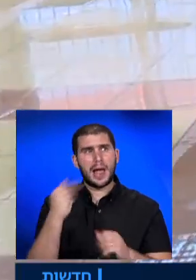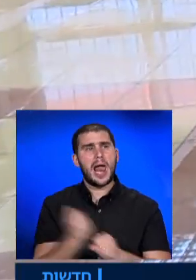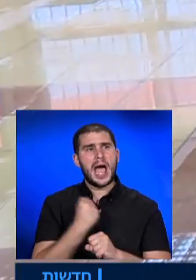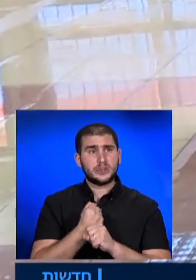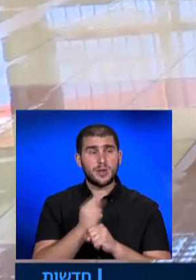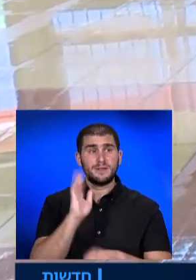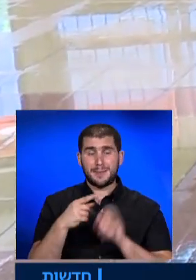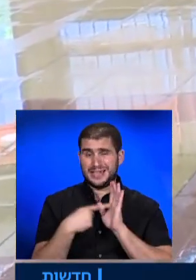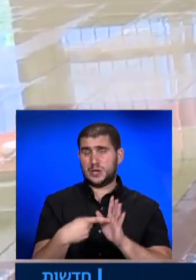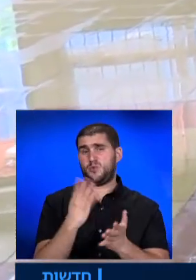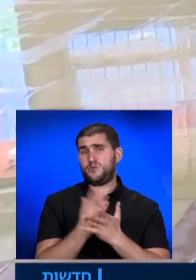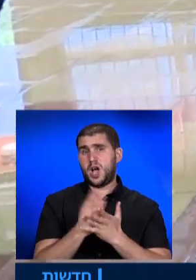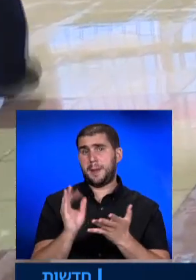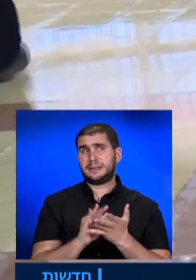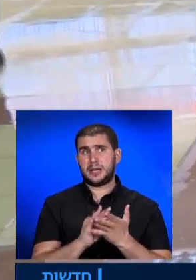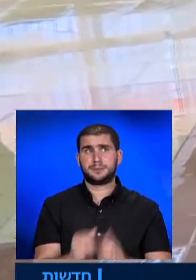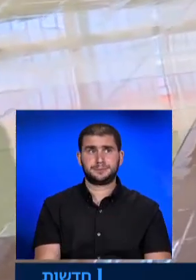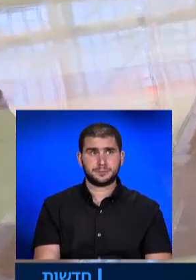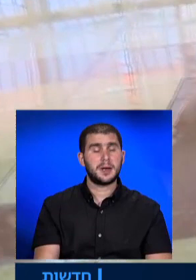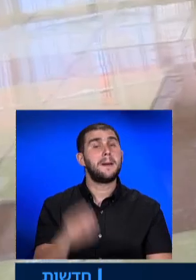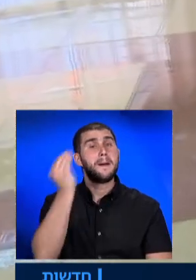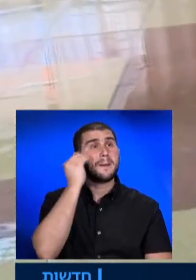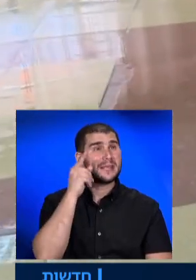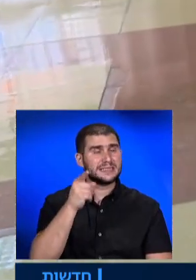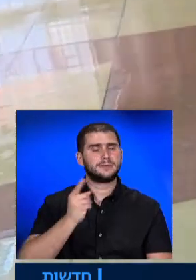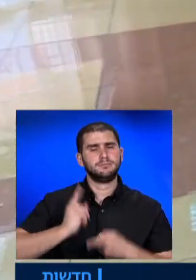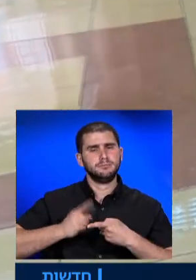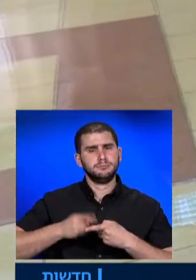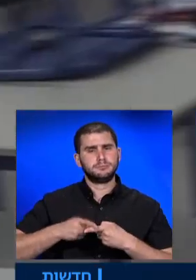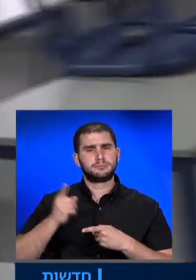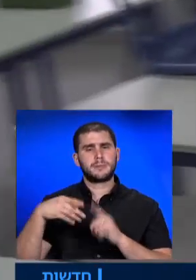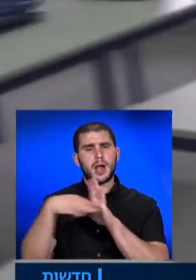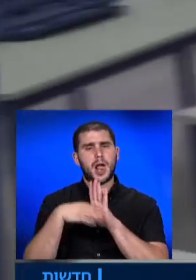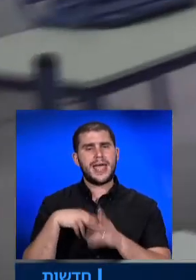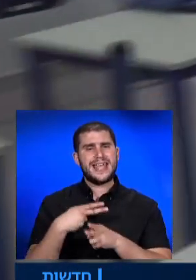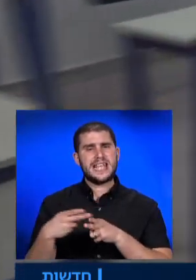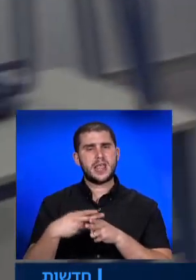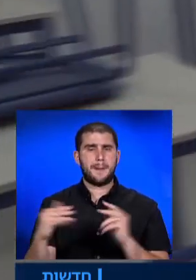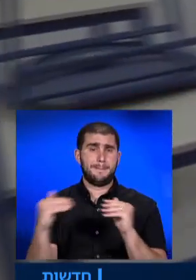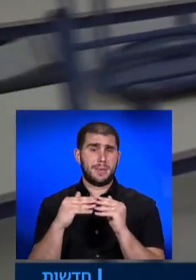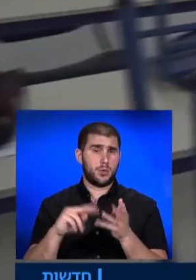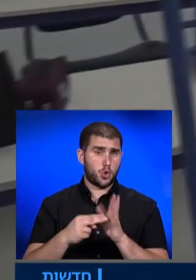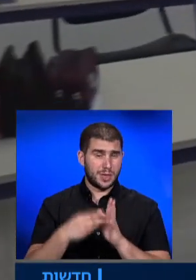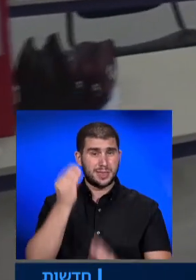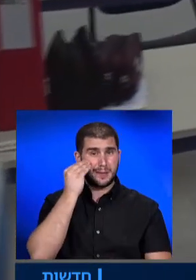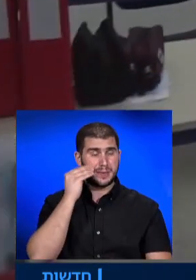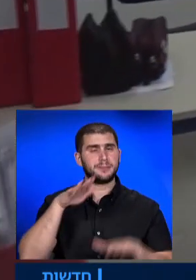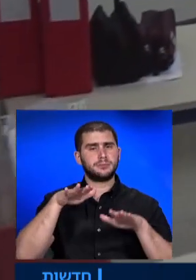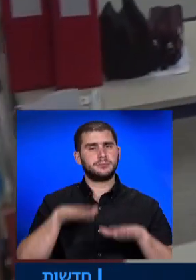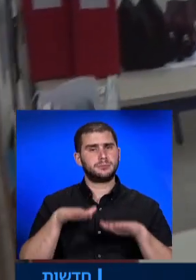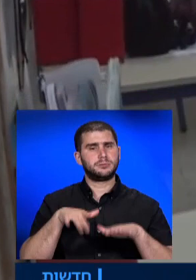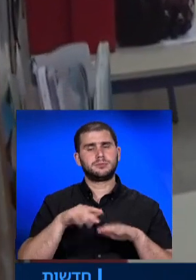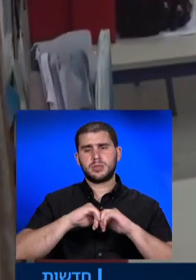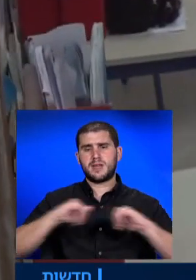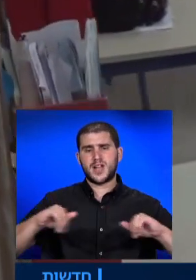המשרד. בבתי הספר ישמרו כללי ההיגיינה. על פי התוכנית, התלמידים ישבו בשולחנות נפרדים במרחק